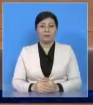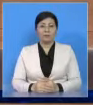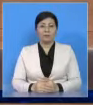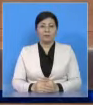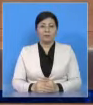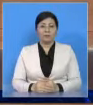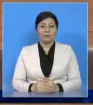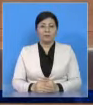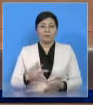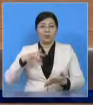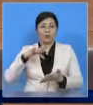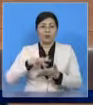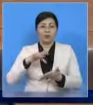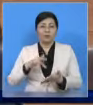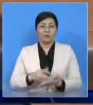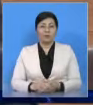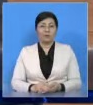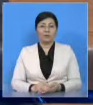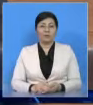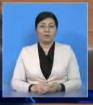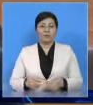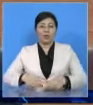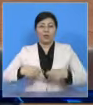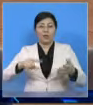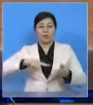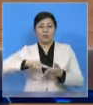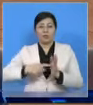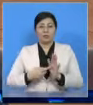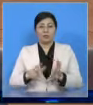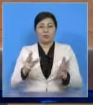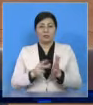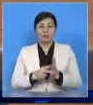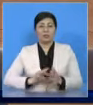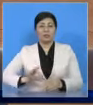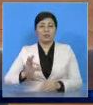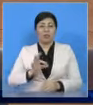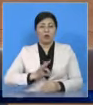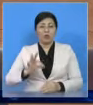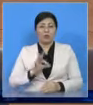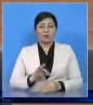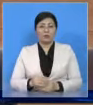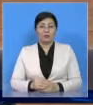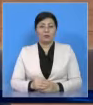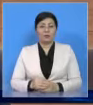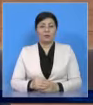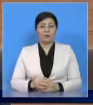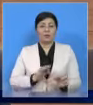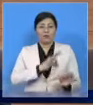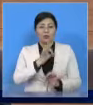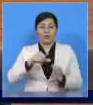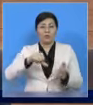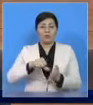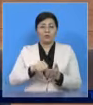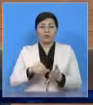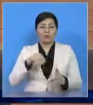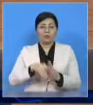тиісті орталықты іске қосу мақсатында 8 өңір биыл республикада пилоттық жобаға кіріп отыр. Оның бірі